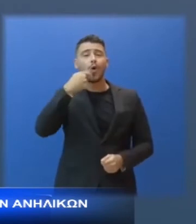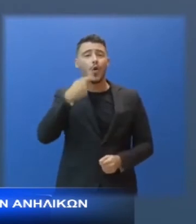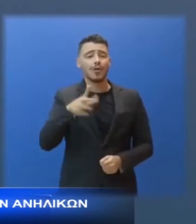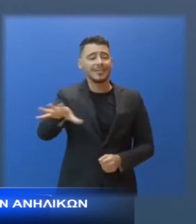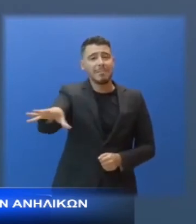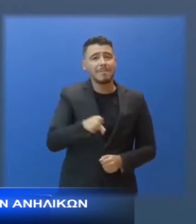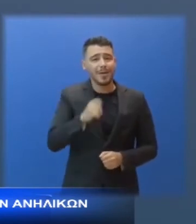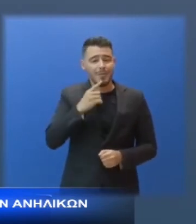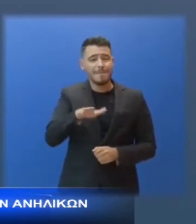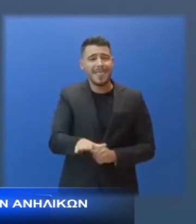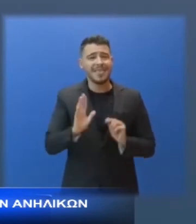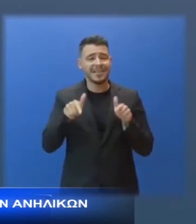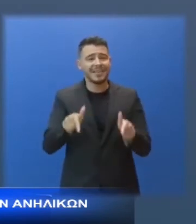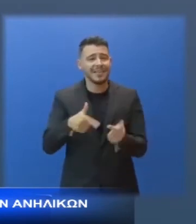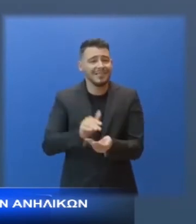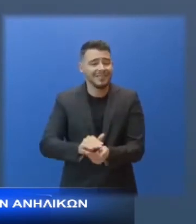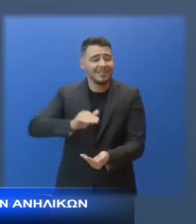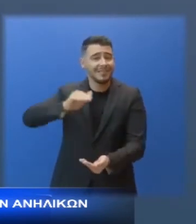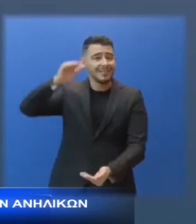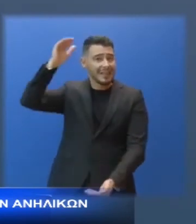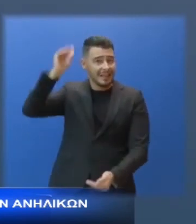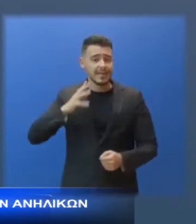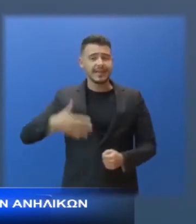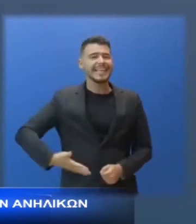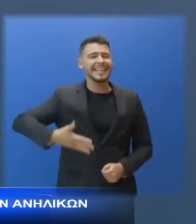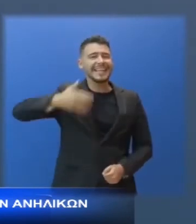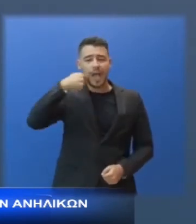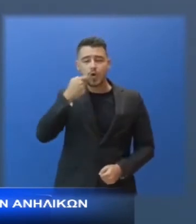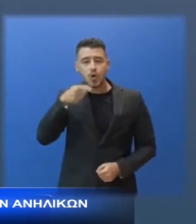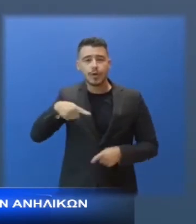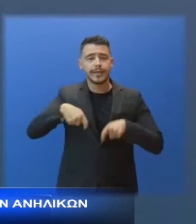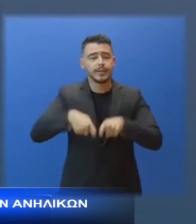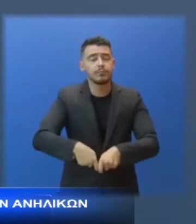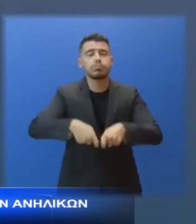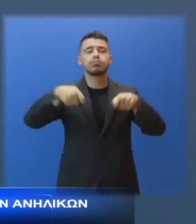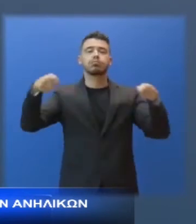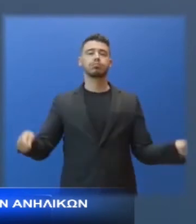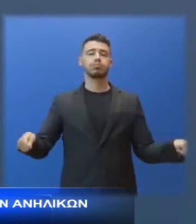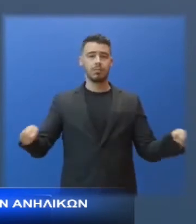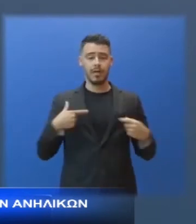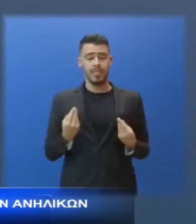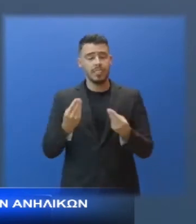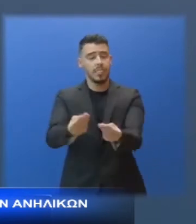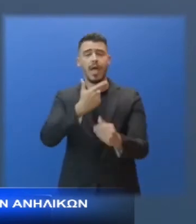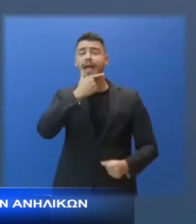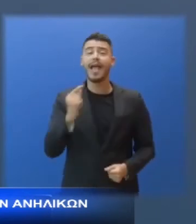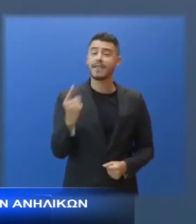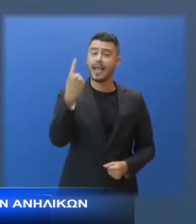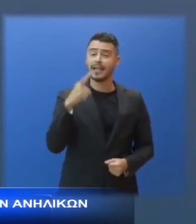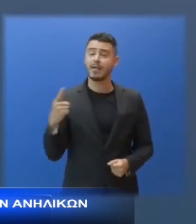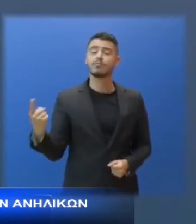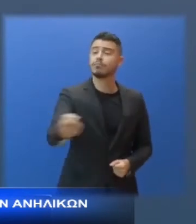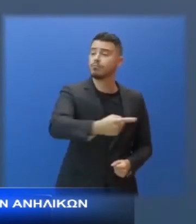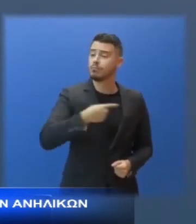καθώς επίσης και η επιτρεπόμενη διαφορά ηλικίας των γονιών από τα παιδιά, ώστε να δοθεί δυνατότητα σε περισσότερους συμπολίτες μας να γίνονται